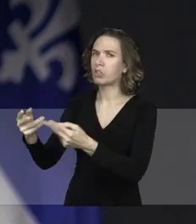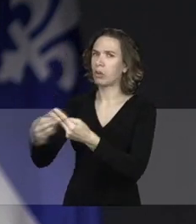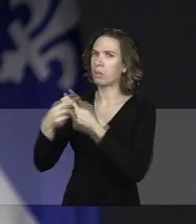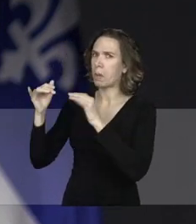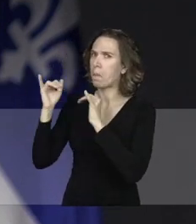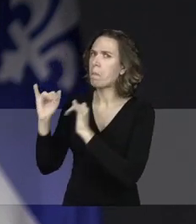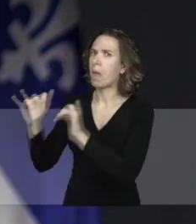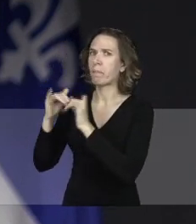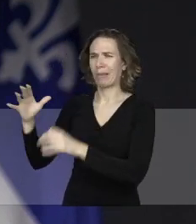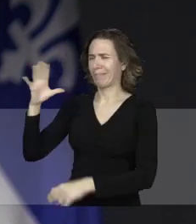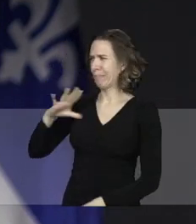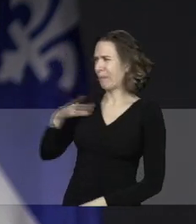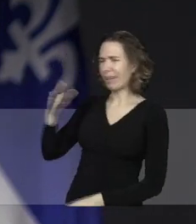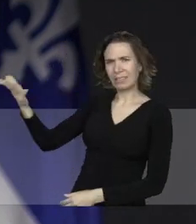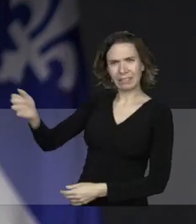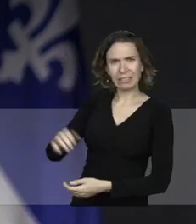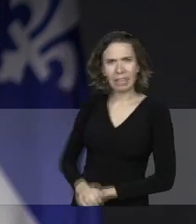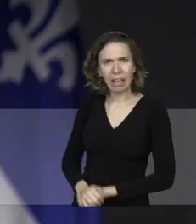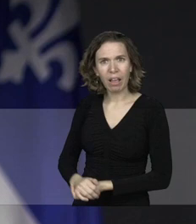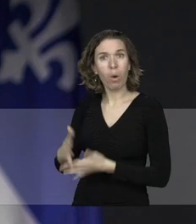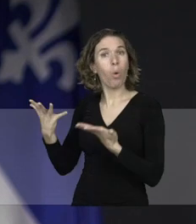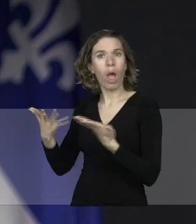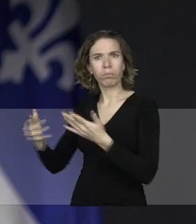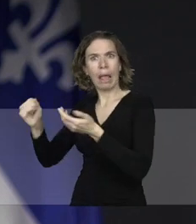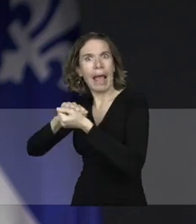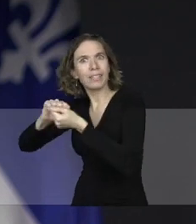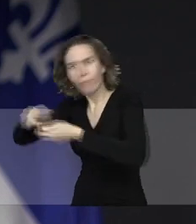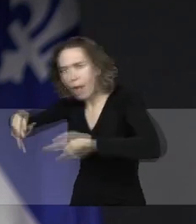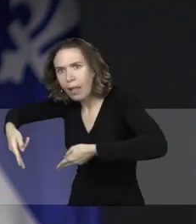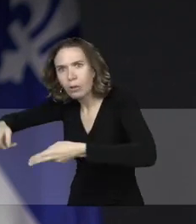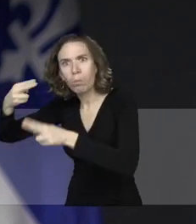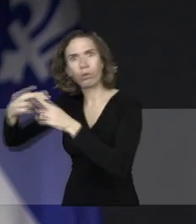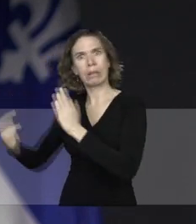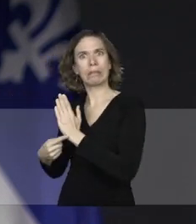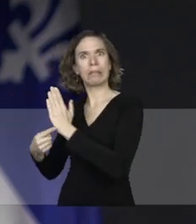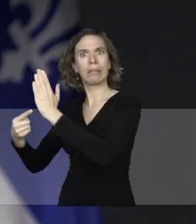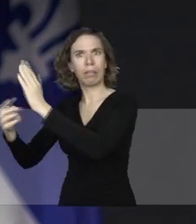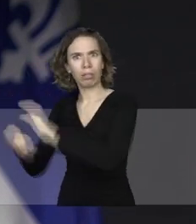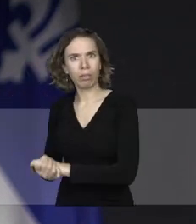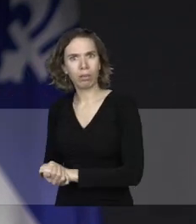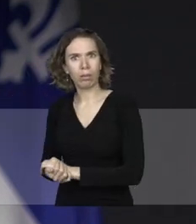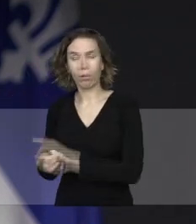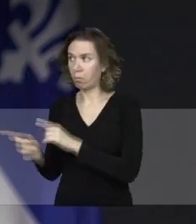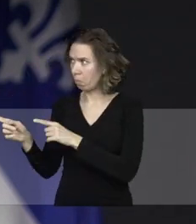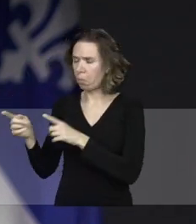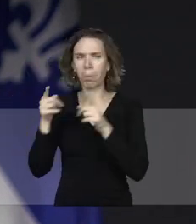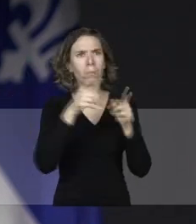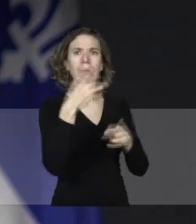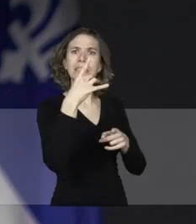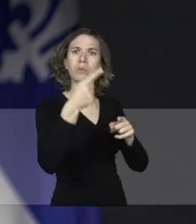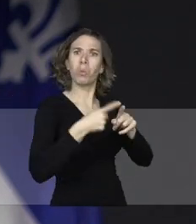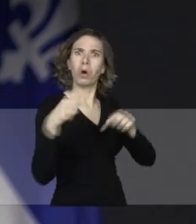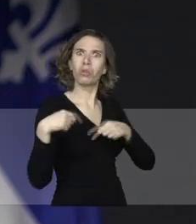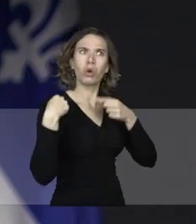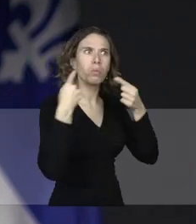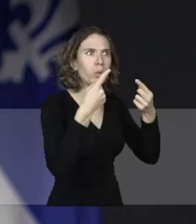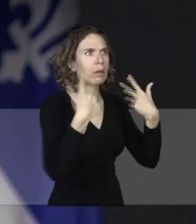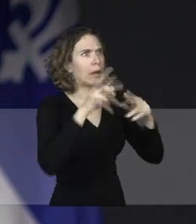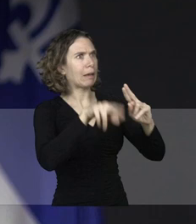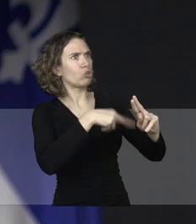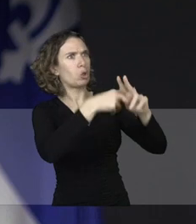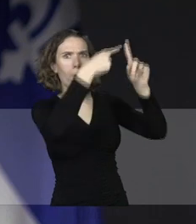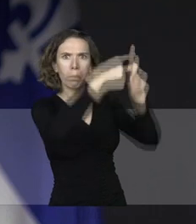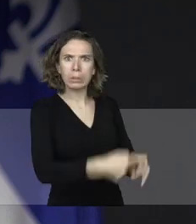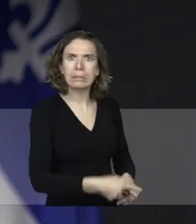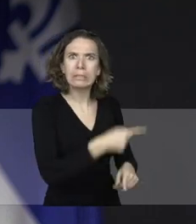il reviennent avec la même stratégie économique dépassé qui repose sur l'Asphalt et l'endettement en 18 mois